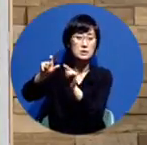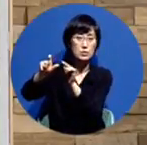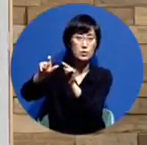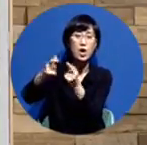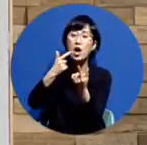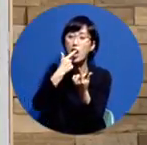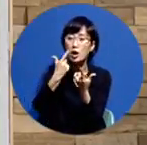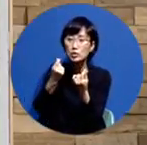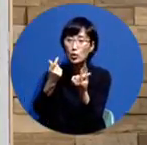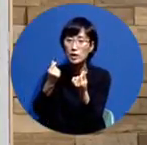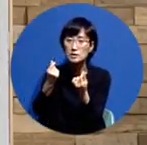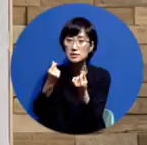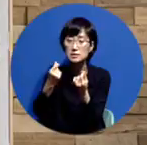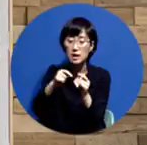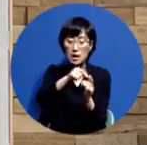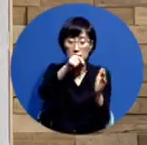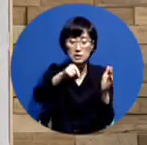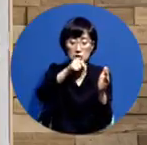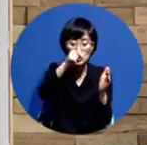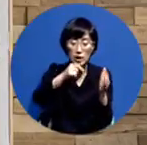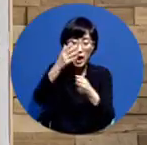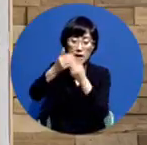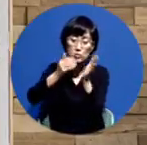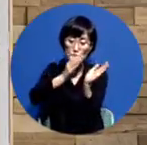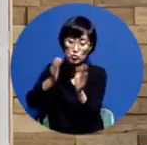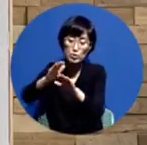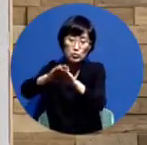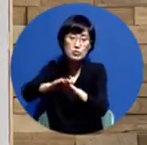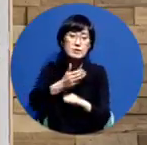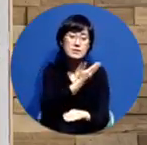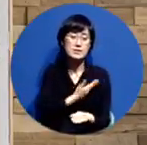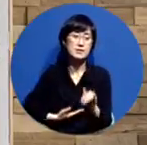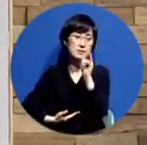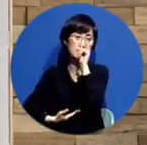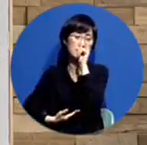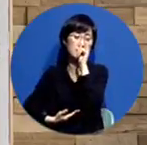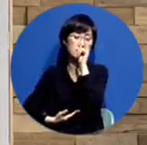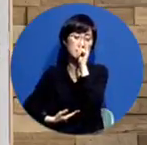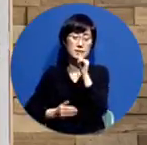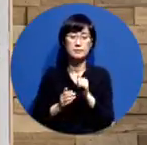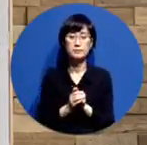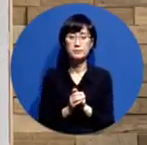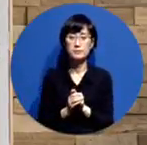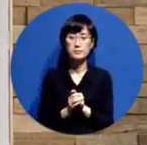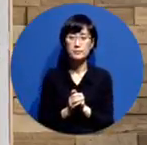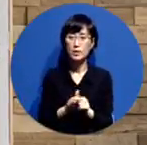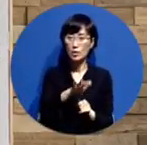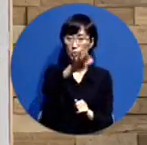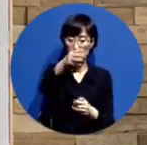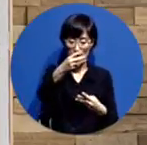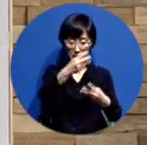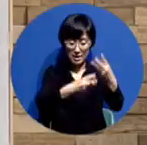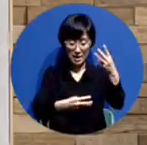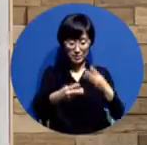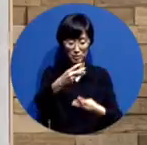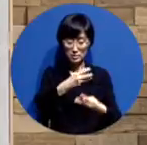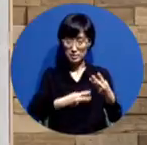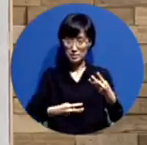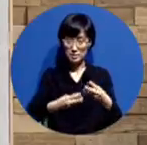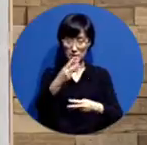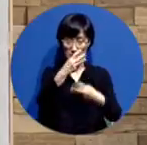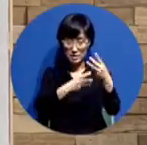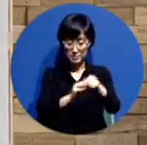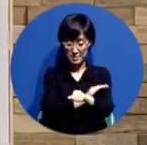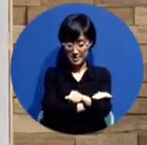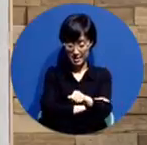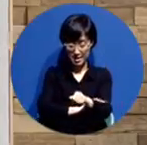준비하신제자들입니다 有神所准备的门徒。 우리지체같은이사람들우리 remnant 를잘키우면요중국뽑아가는데너무쉽